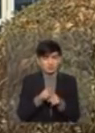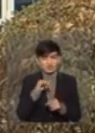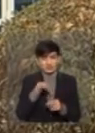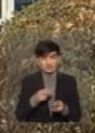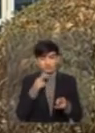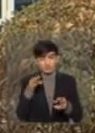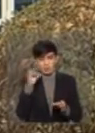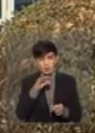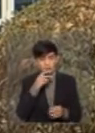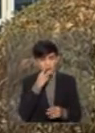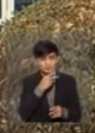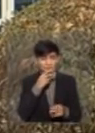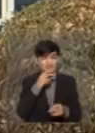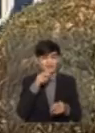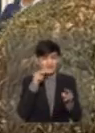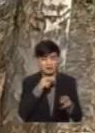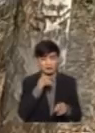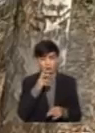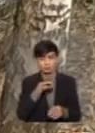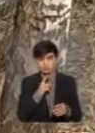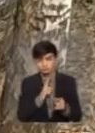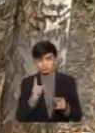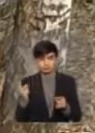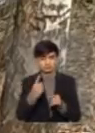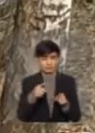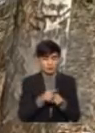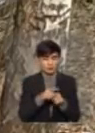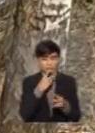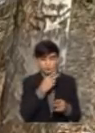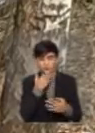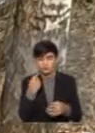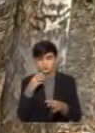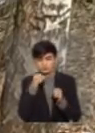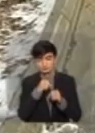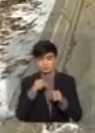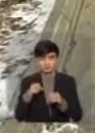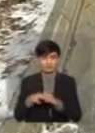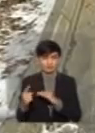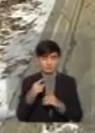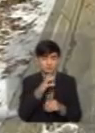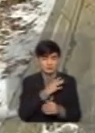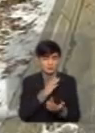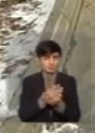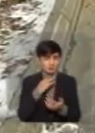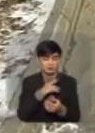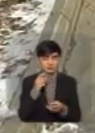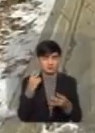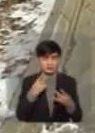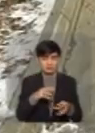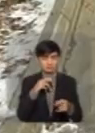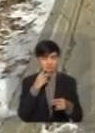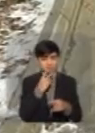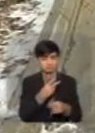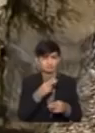алыстан айналып қажатын немқұрайлықты жоюымыз керек. Ал гендерлік саясатқа қатысты өзгеше өткір пікірлерімен көзге түсіп жүрген өнертану